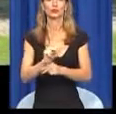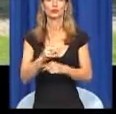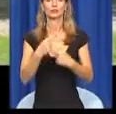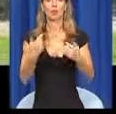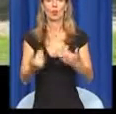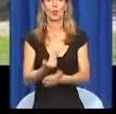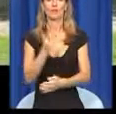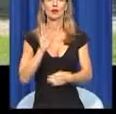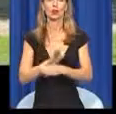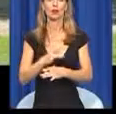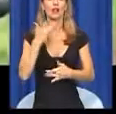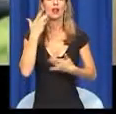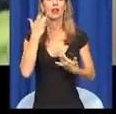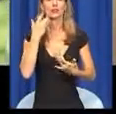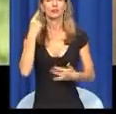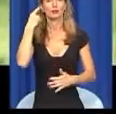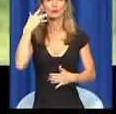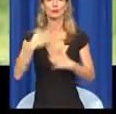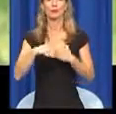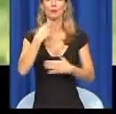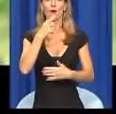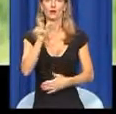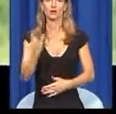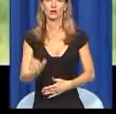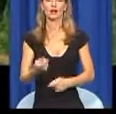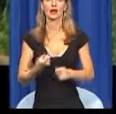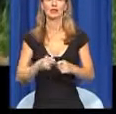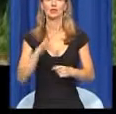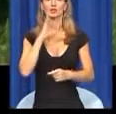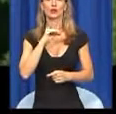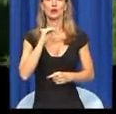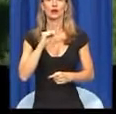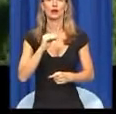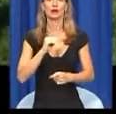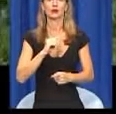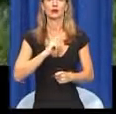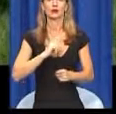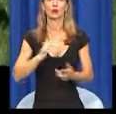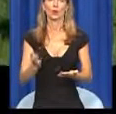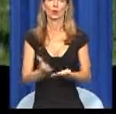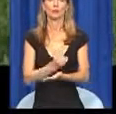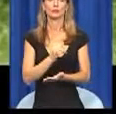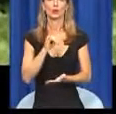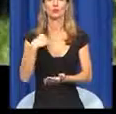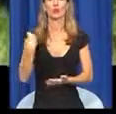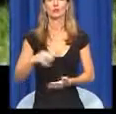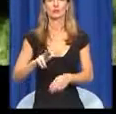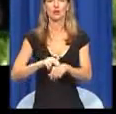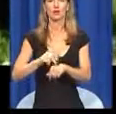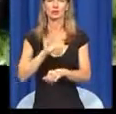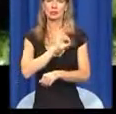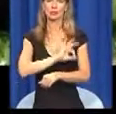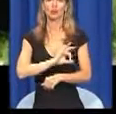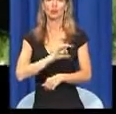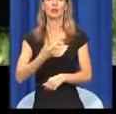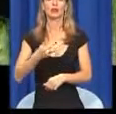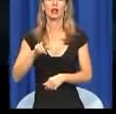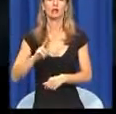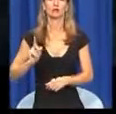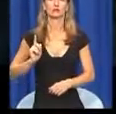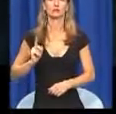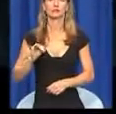команди. З легкістю розуміє мову людини. Ці пси з успіхом служать у французькій поліції, використовуються в рятувальних